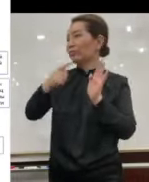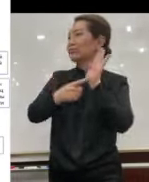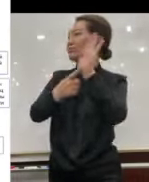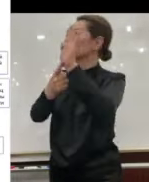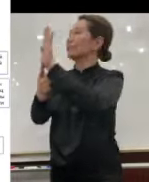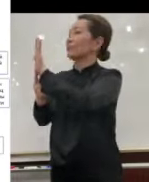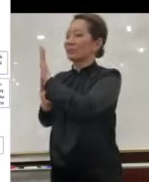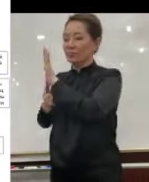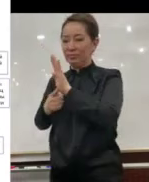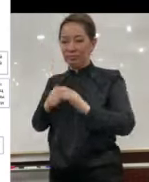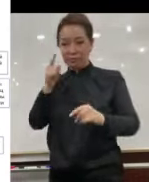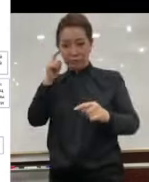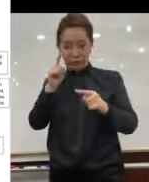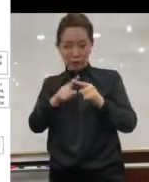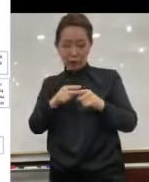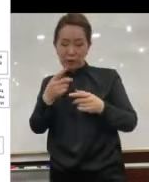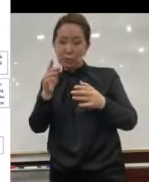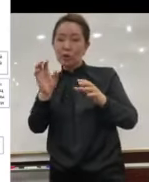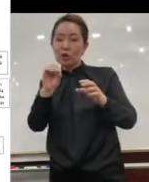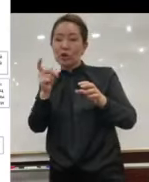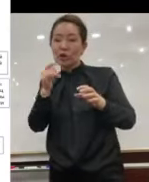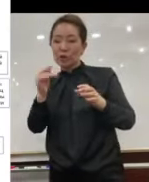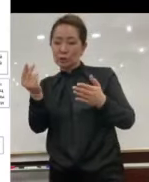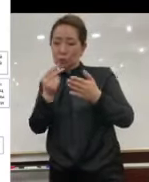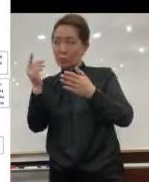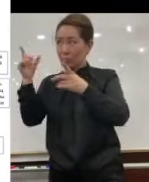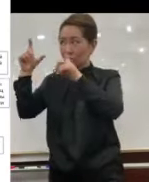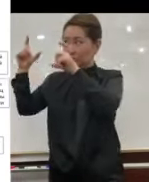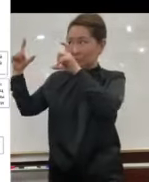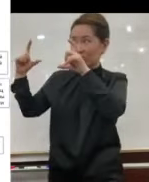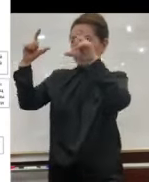энэ ерөнхий зураглалыг боловсруулсан.